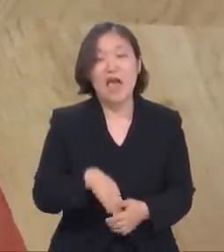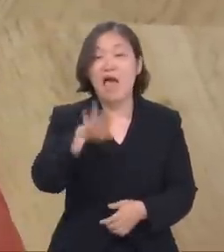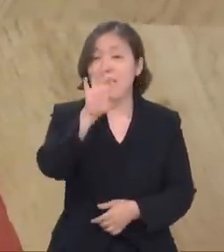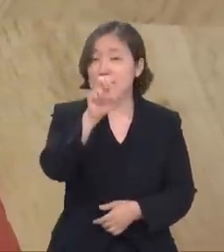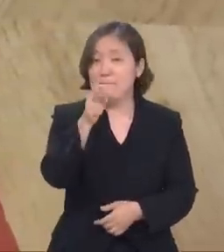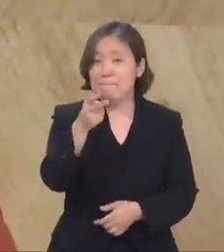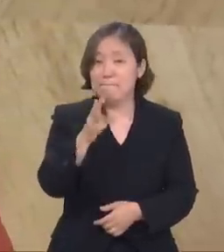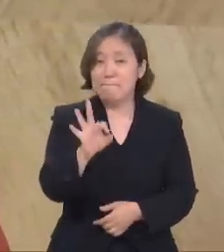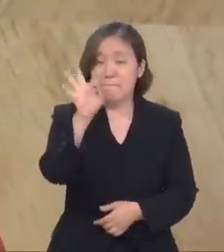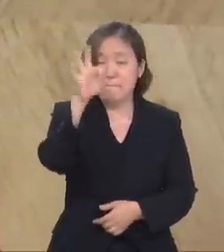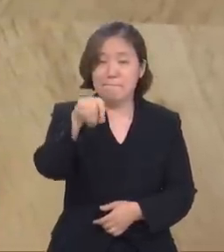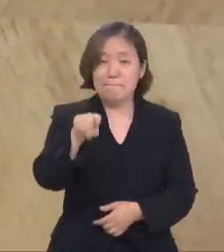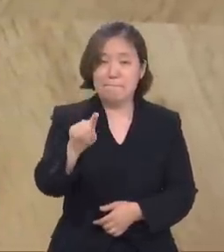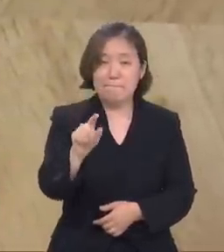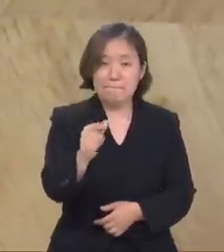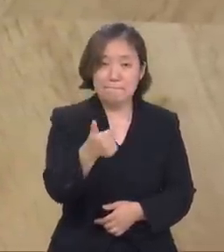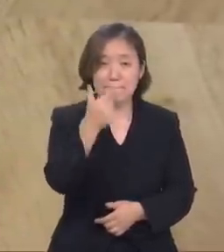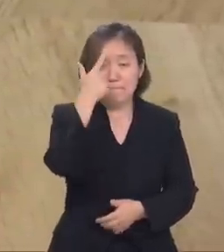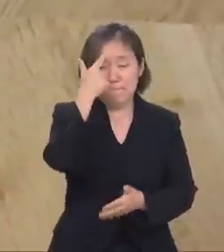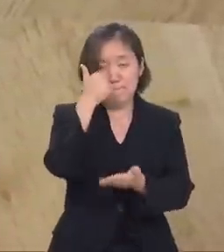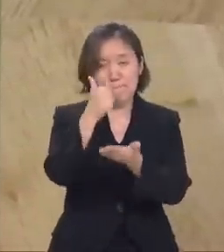이 평온스님이